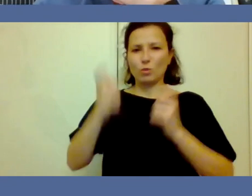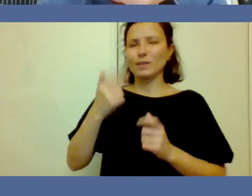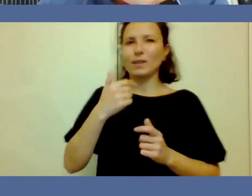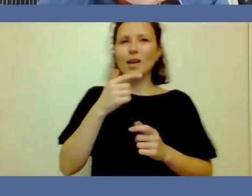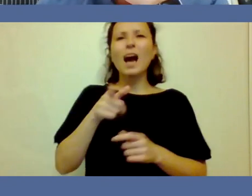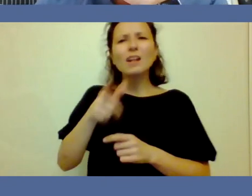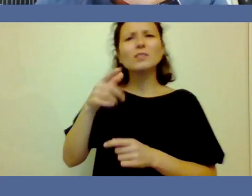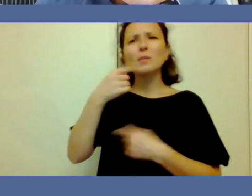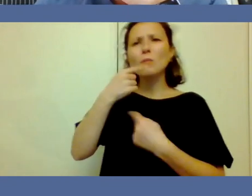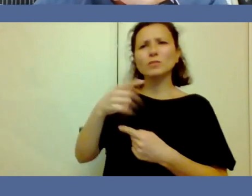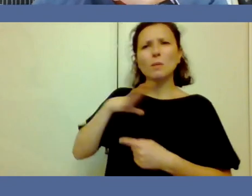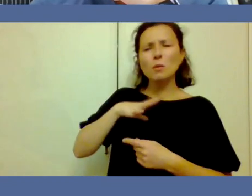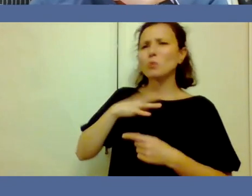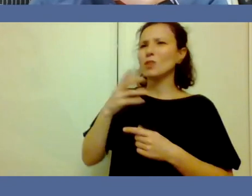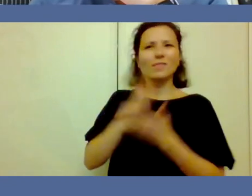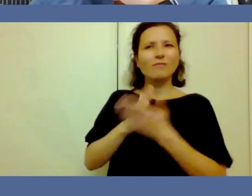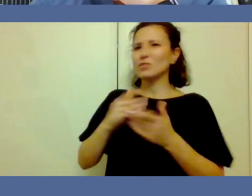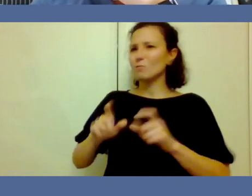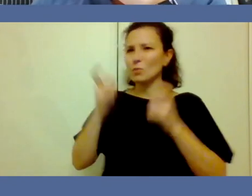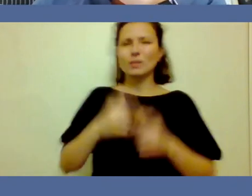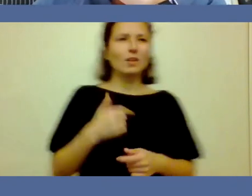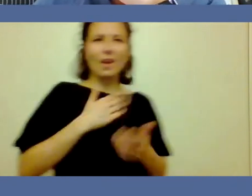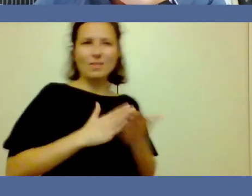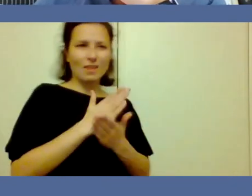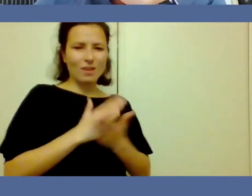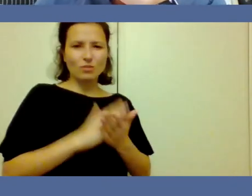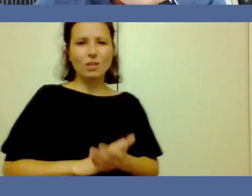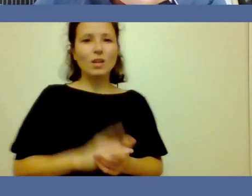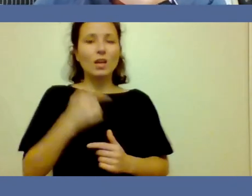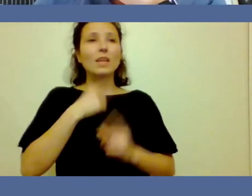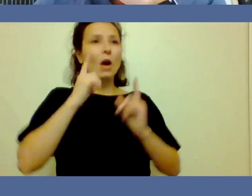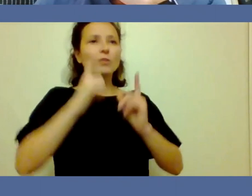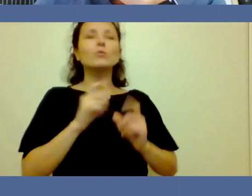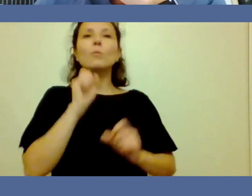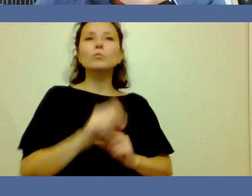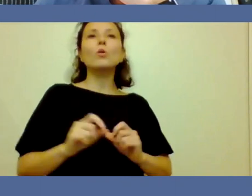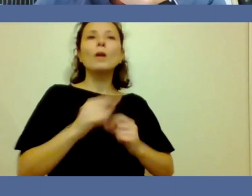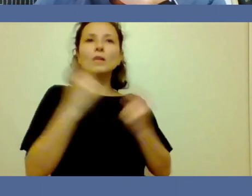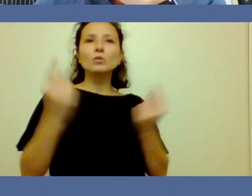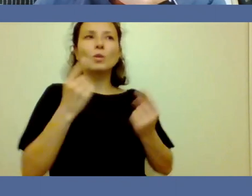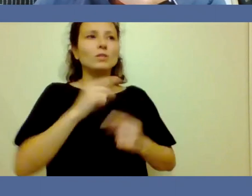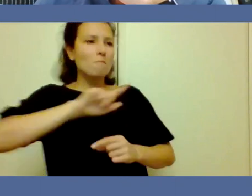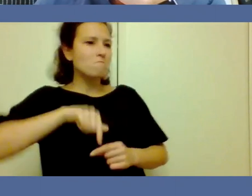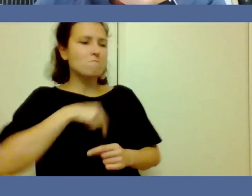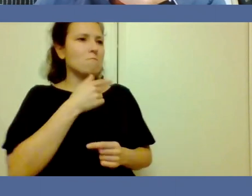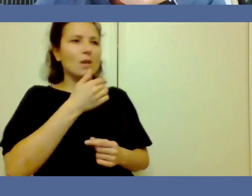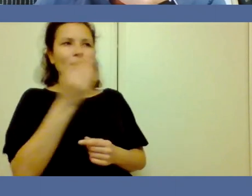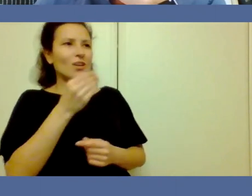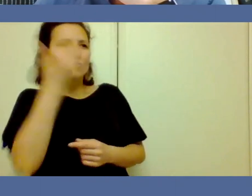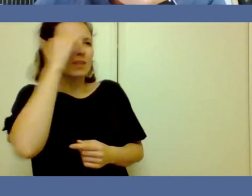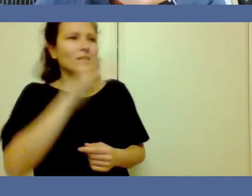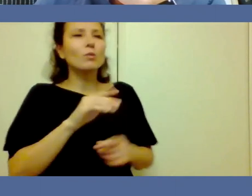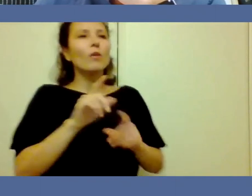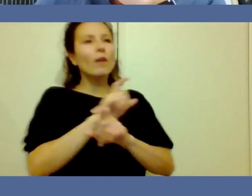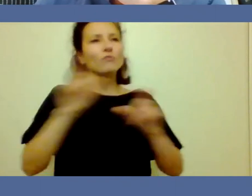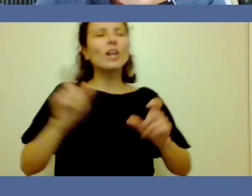przypadki. Bo nie wierzę. Uważam, że są po prostu tylko okoliczności, których jeszcze nie znamy. To tak jak w trakcie śledztwa. Wchodzi